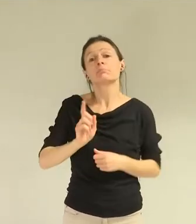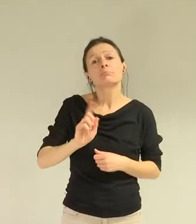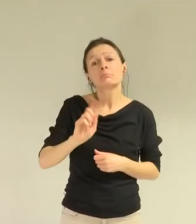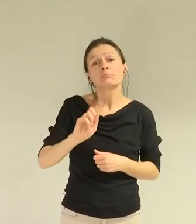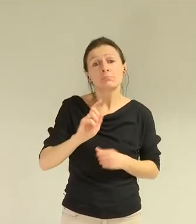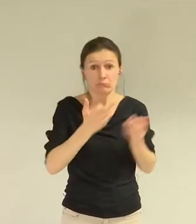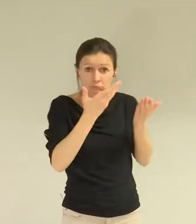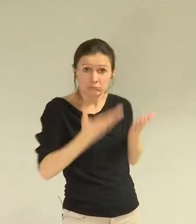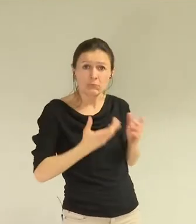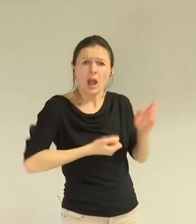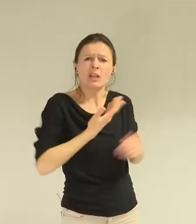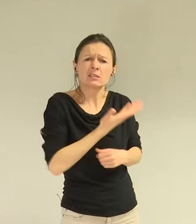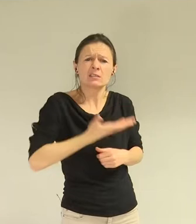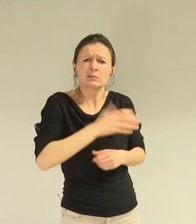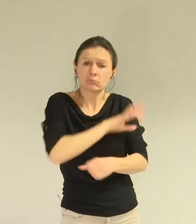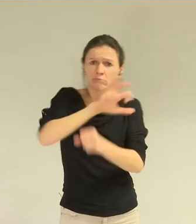redis et terrifiant